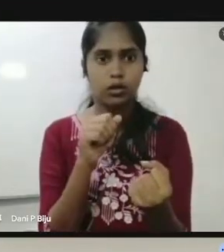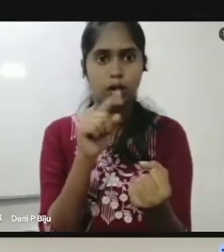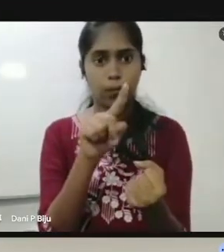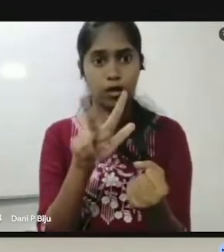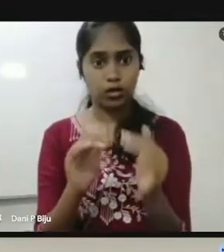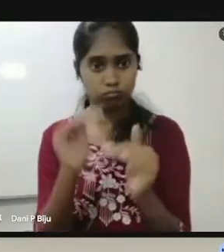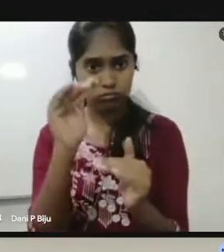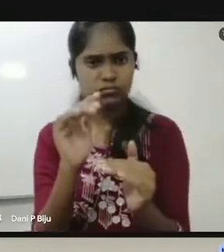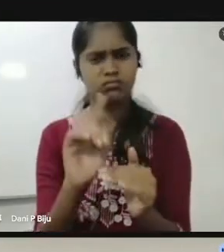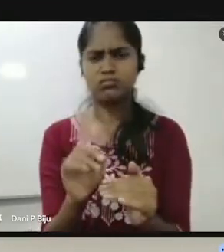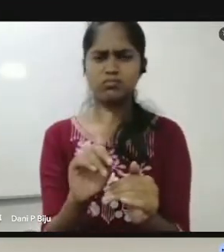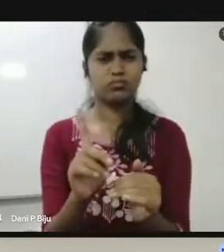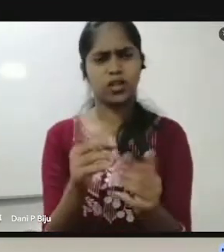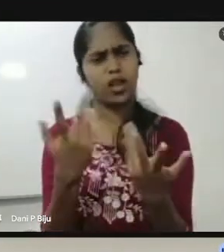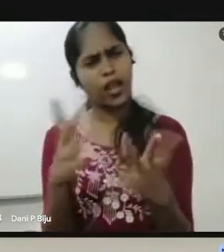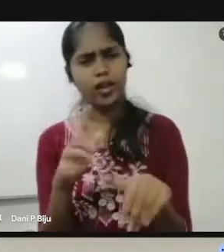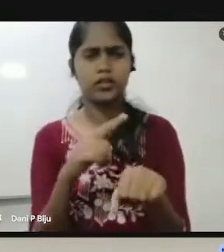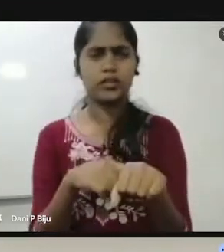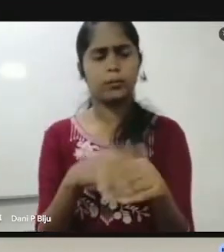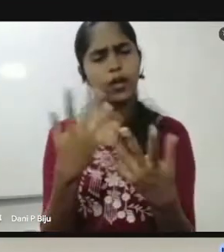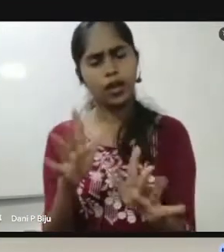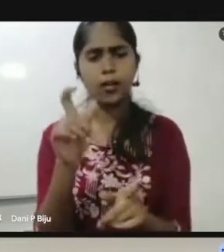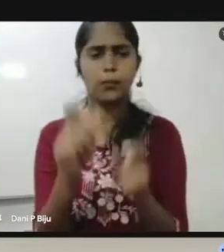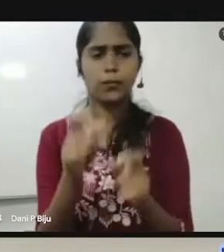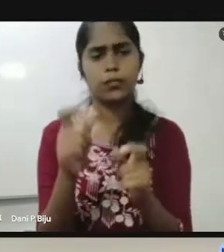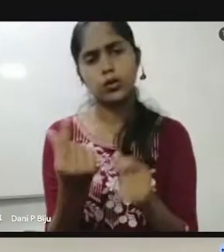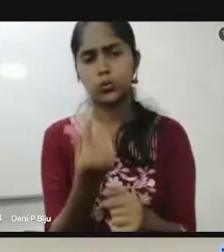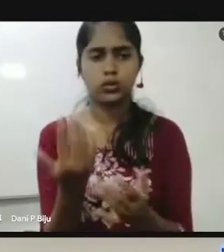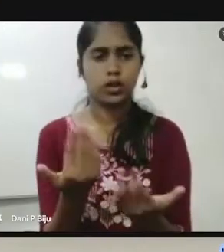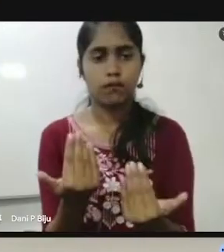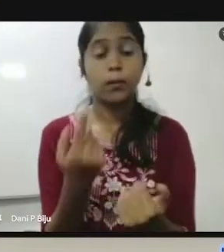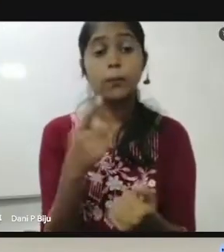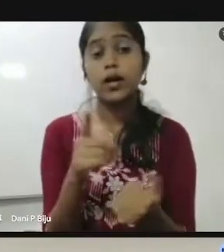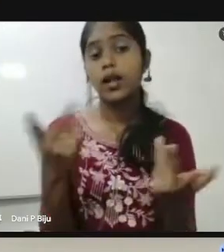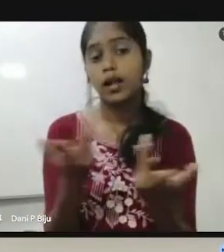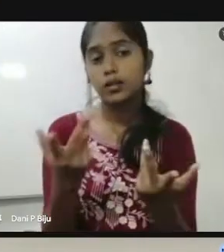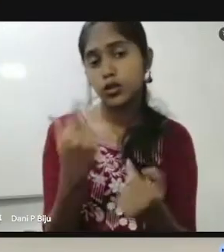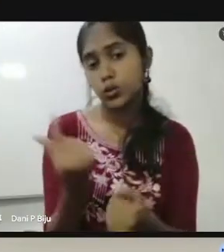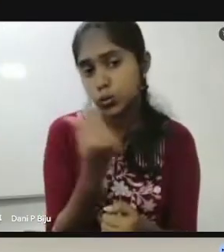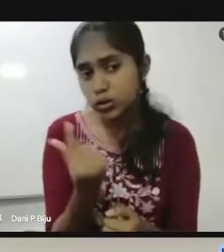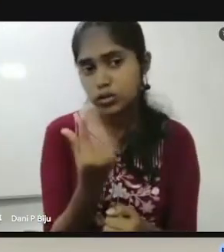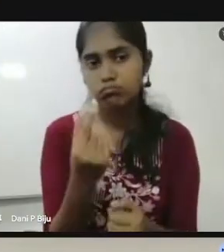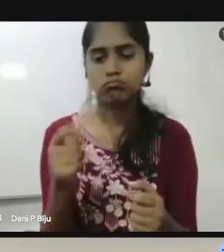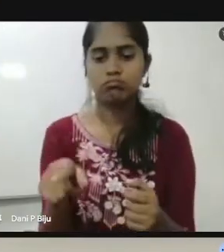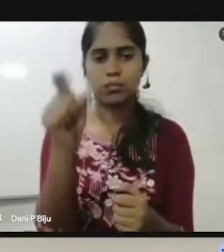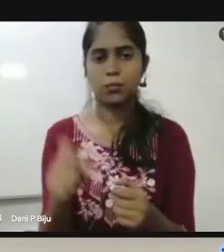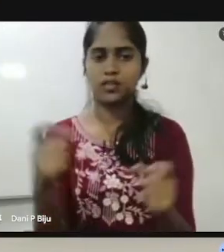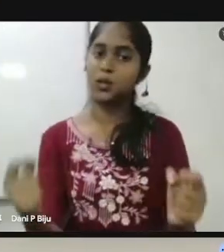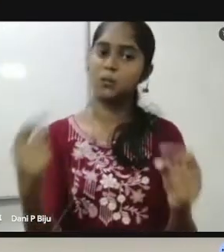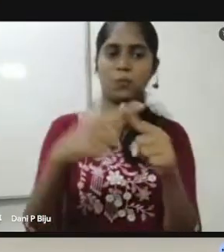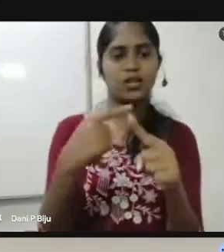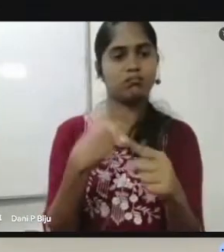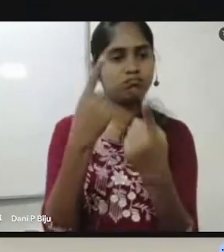വേണമെങ്കിലും ഉപയോഗിക്കാം, ഏത് സമയത്ത് വേണമെങ്കിലും ഉപയോഗിക്കാം. പക്ഷെ ഏത് ഉപയോഗിക്കണം എന്നുള്ളത് സെലക്ട് ചെയ്യാനായിട്ടാണ് നമ്മൾ അസസ്മെന്റ്